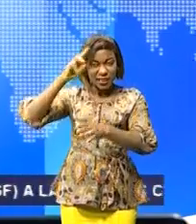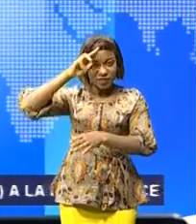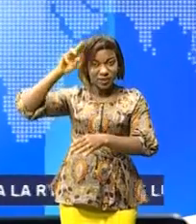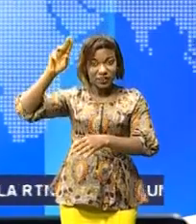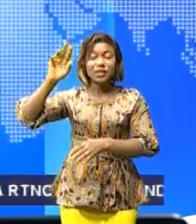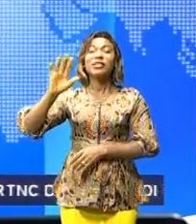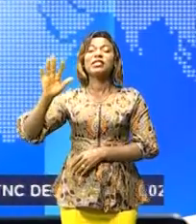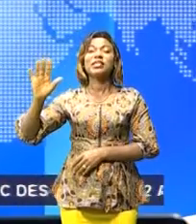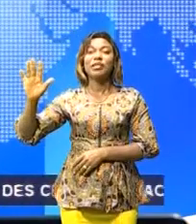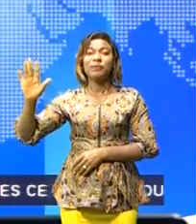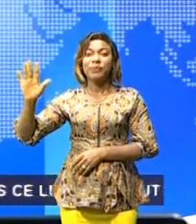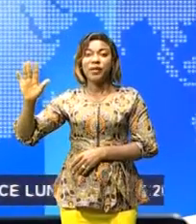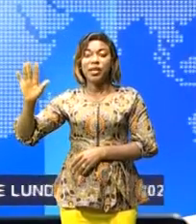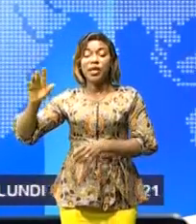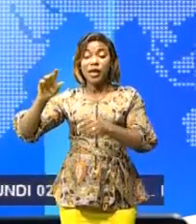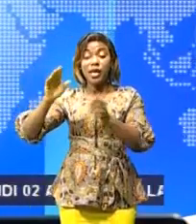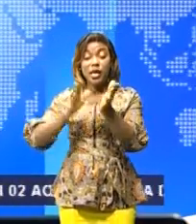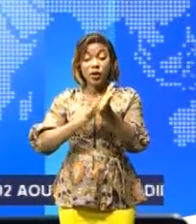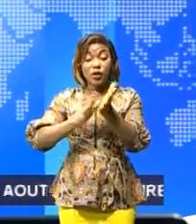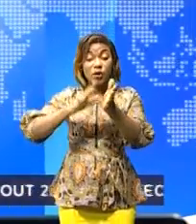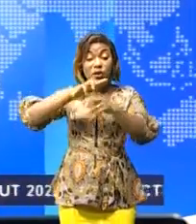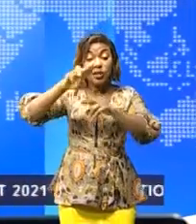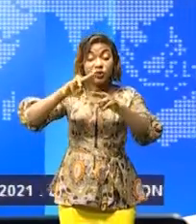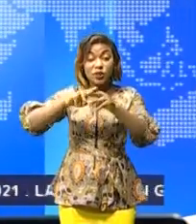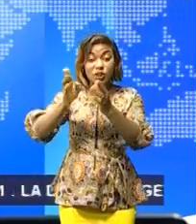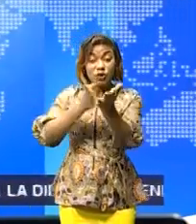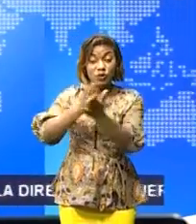l'université. Plutôt de l'École nationale de droit et de